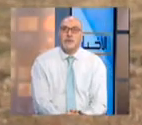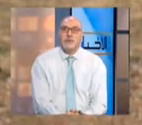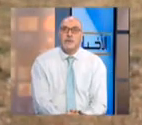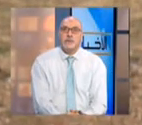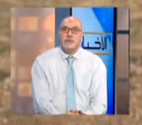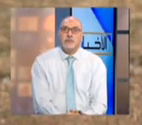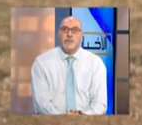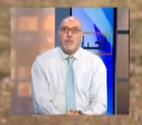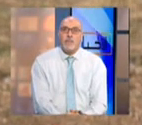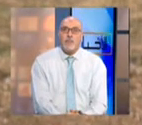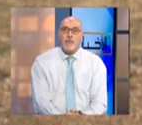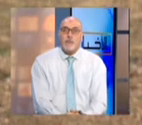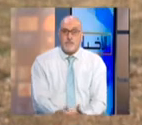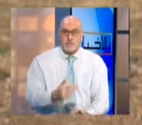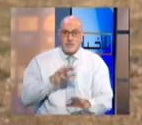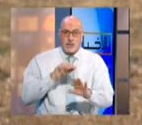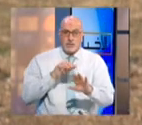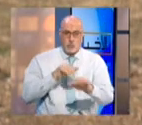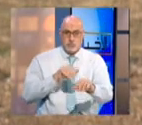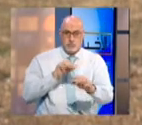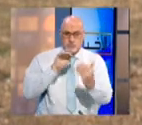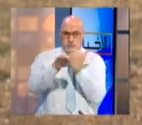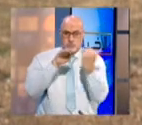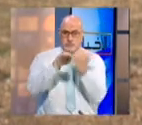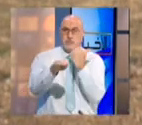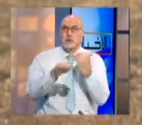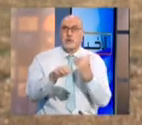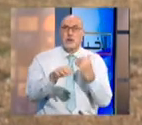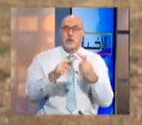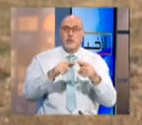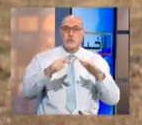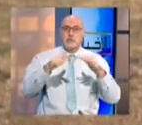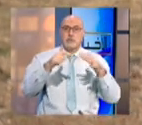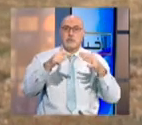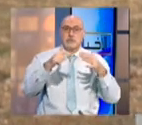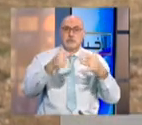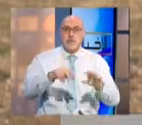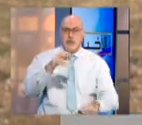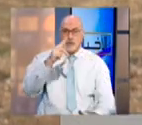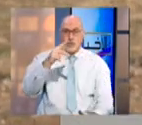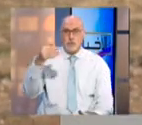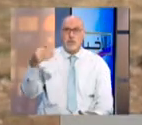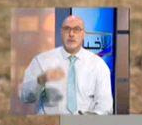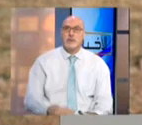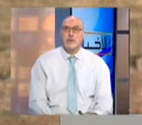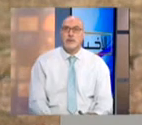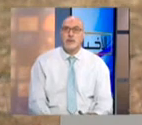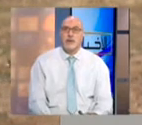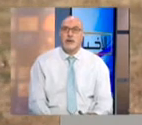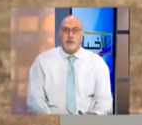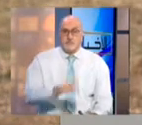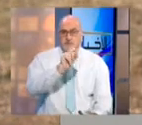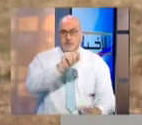الحقيقة استمرارية لازدواجية الطريق الوطني رقم 14 من تسمسيت إلى خميستي، حيث هذه 12 كيلومتر